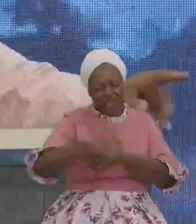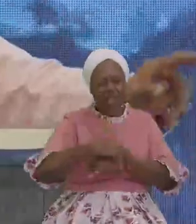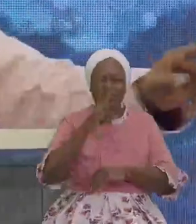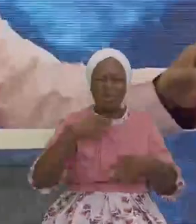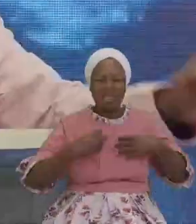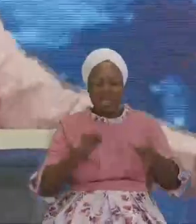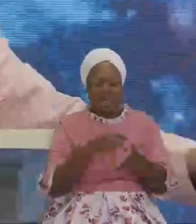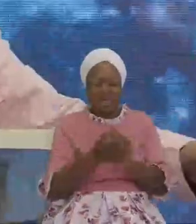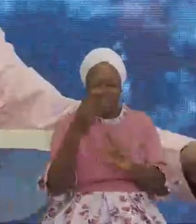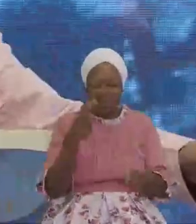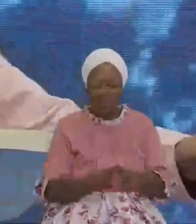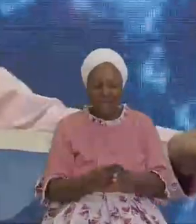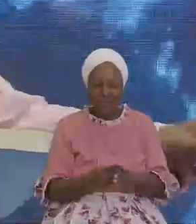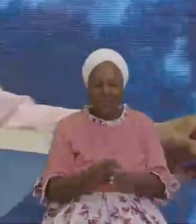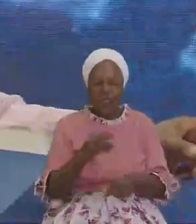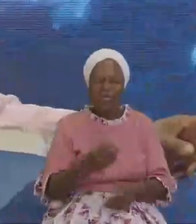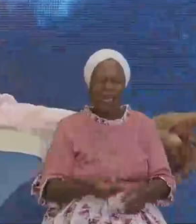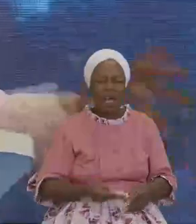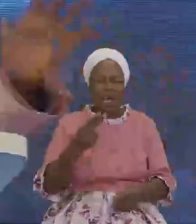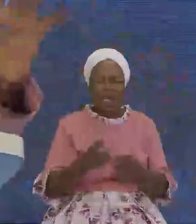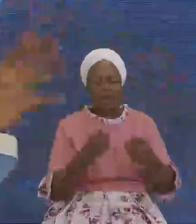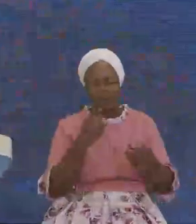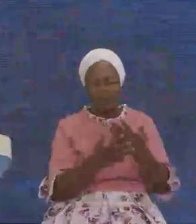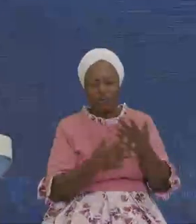Nuit sans sommeil, tu es guéri.